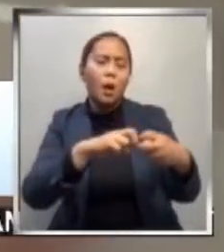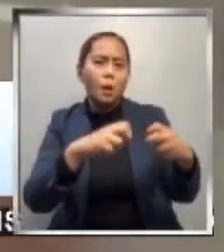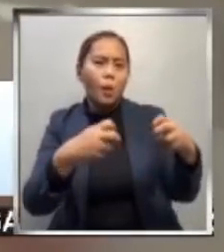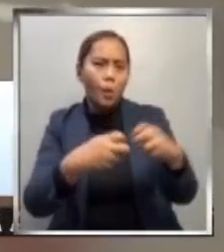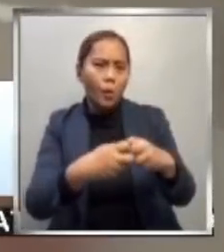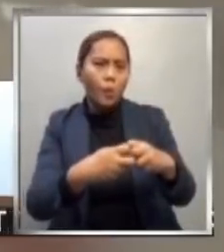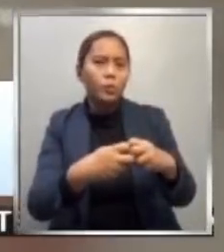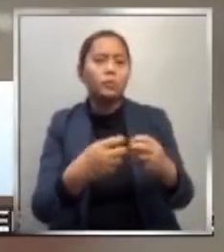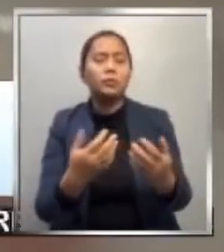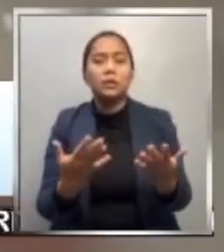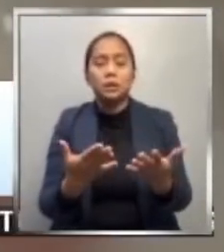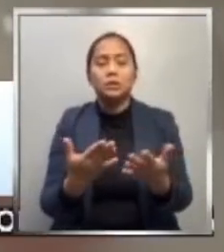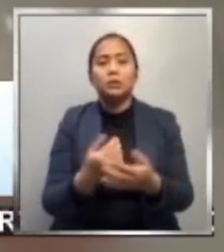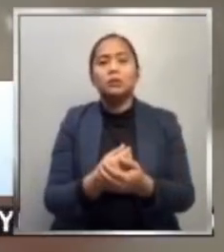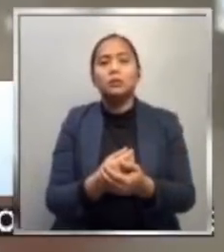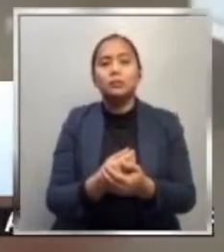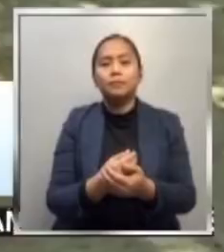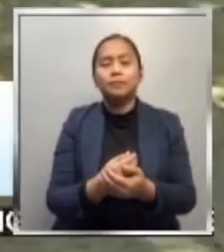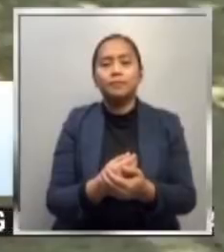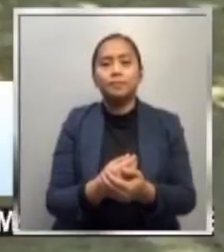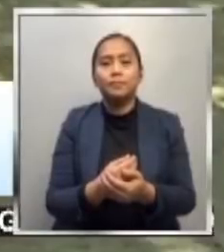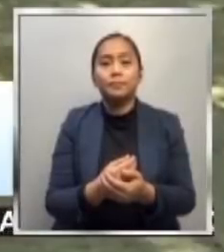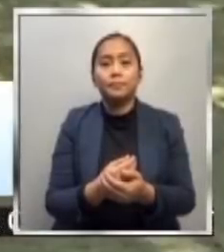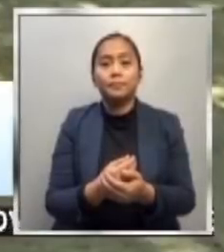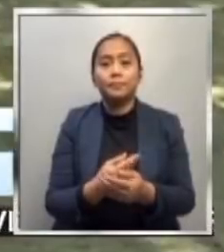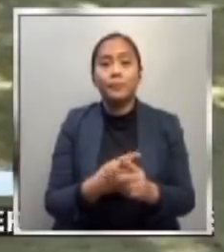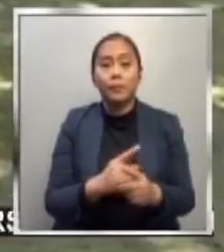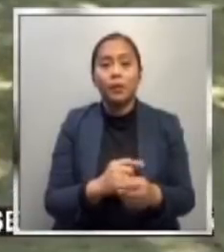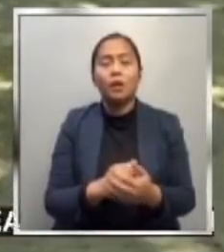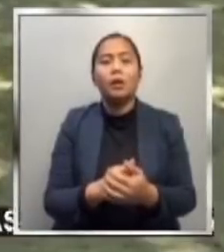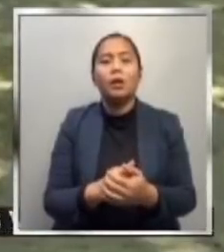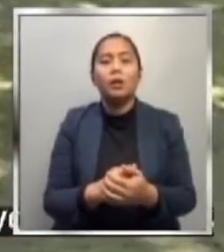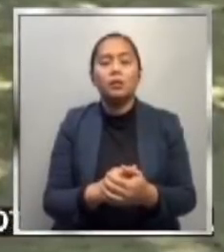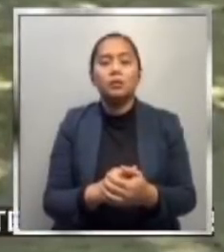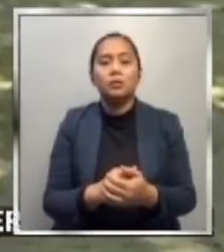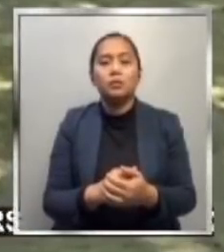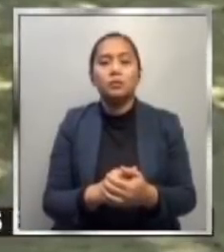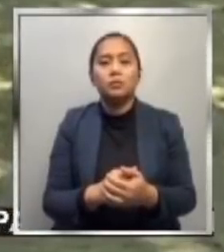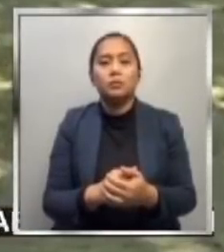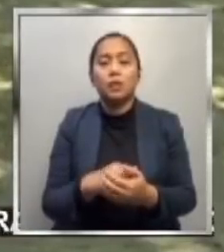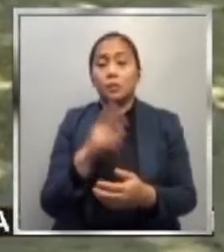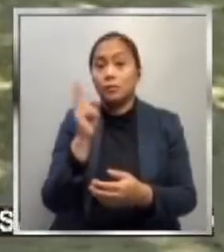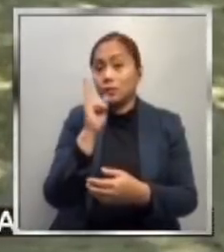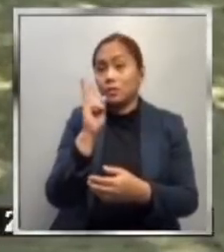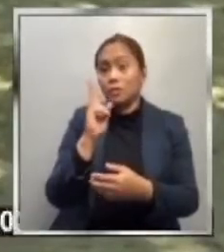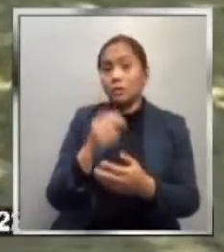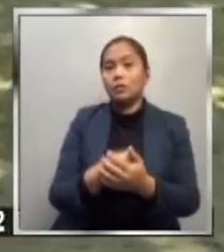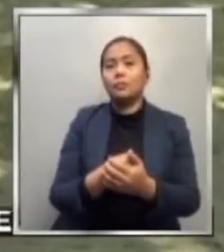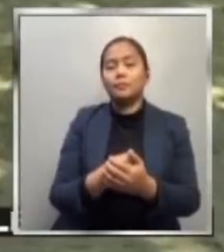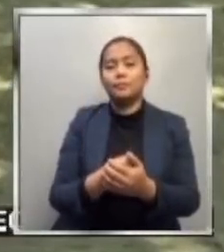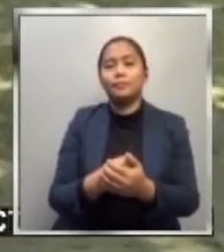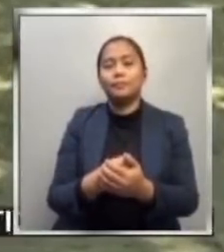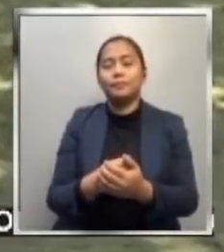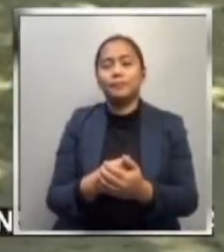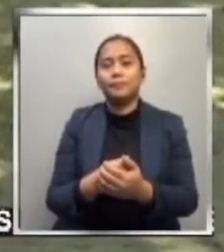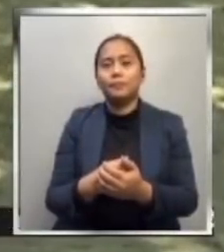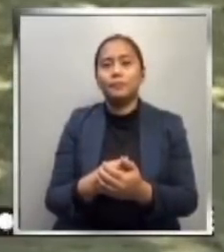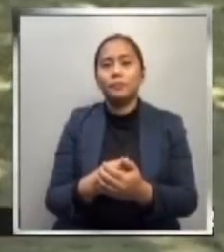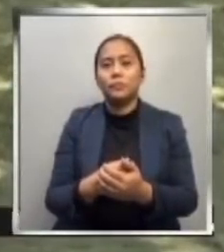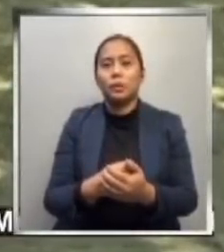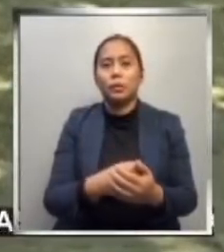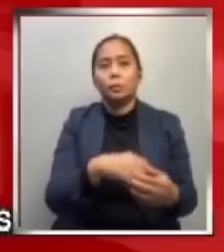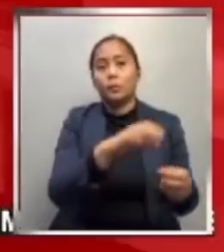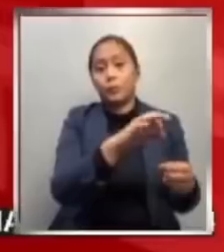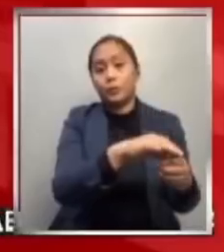National High School. Mula sa GMA Regional TV 1 Western Visayas, John Sala. Para sa eleksyon 2022, dapat